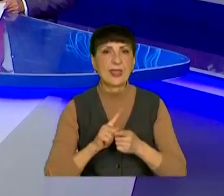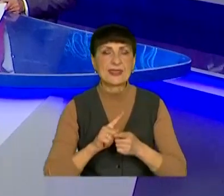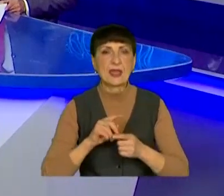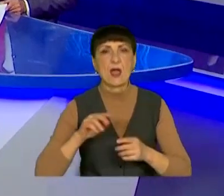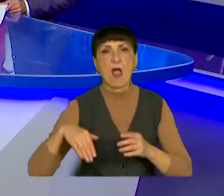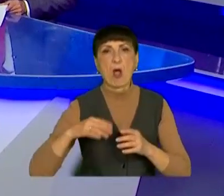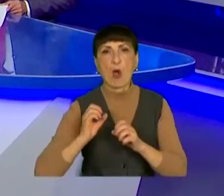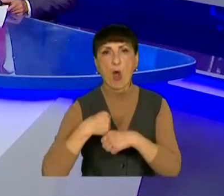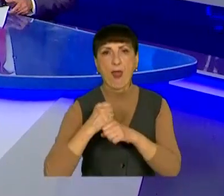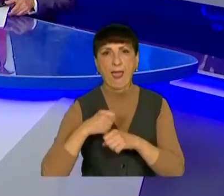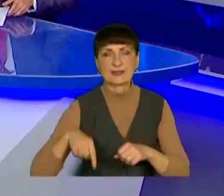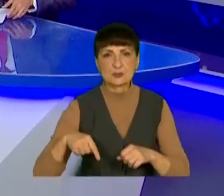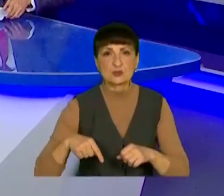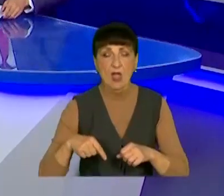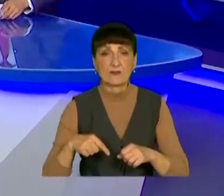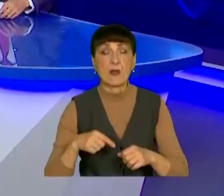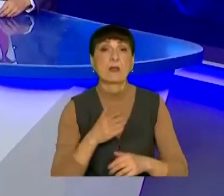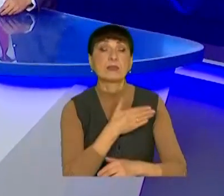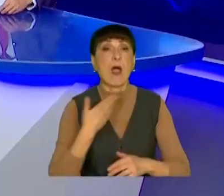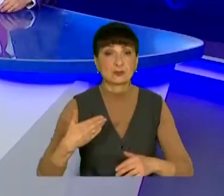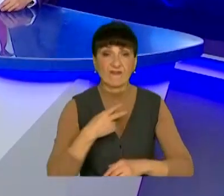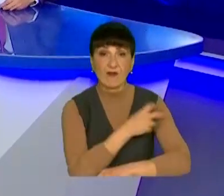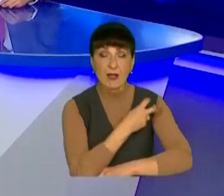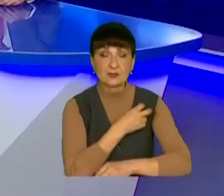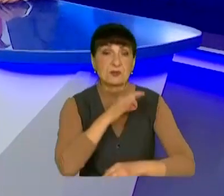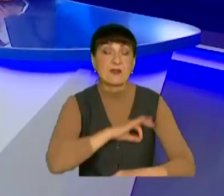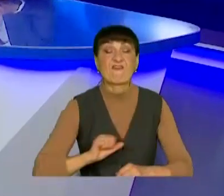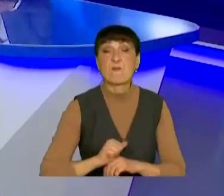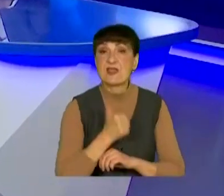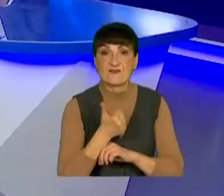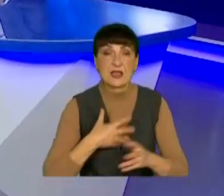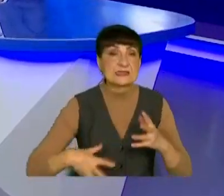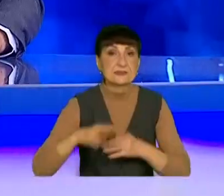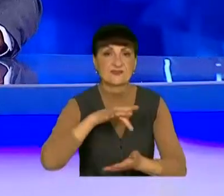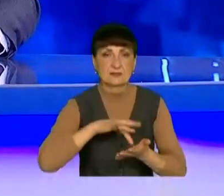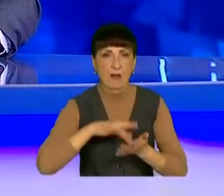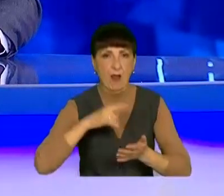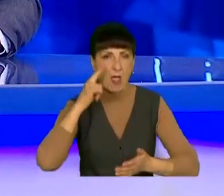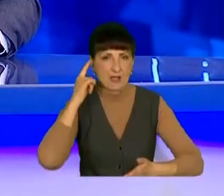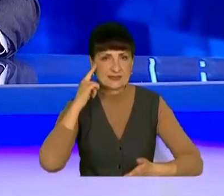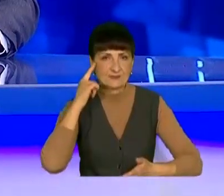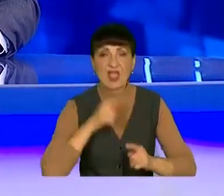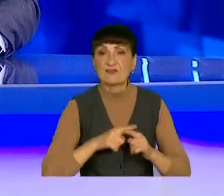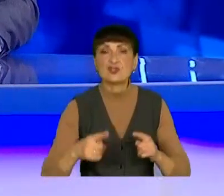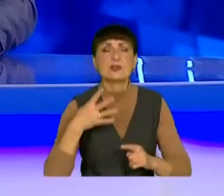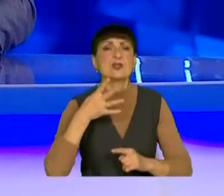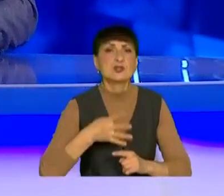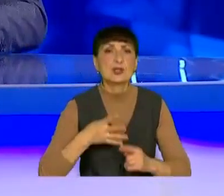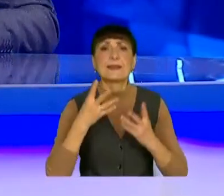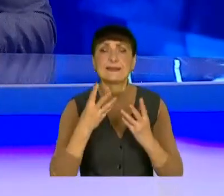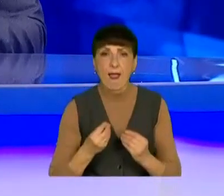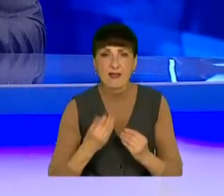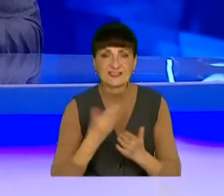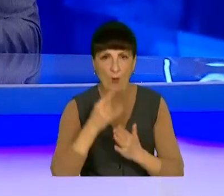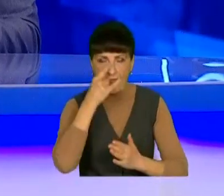тазобедренного и коленного суставов наши врачи применили впервые среди стран Центральной Азии. В течение 4 дней